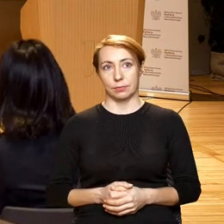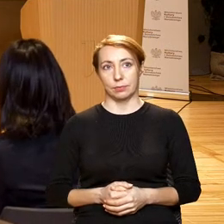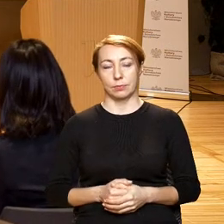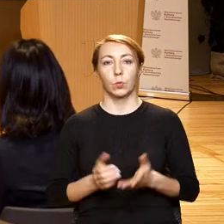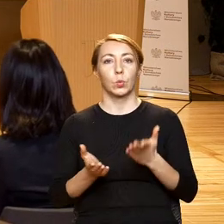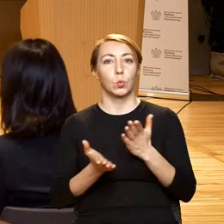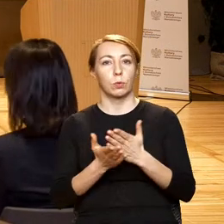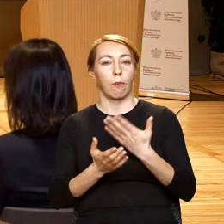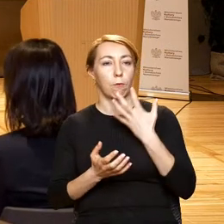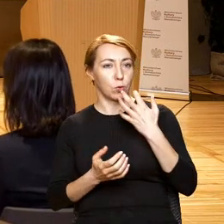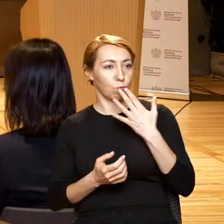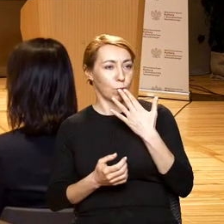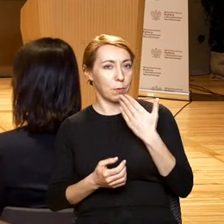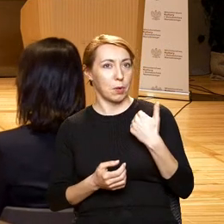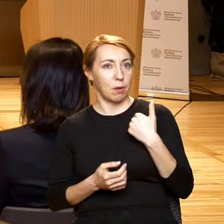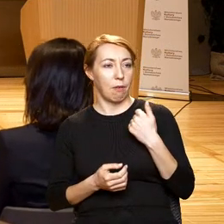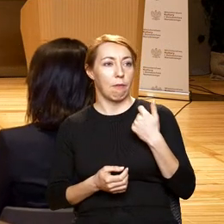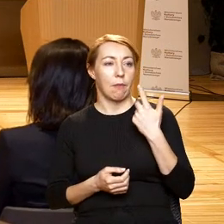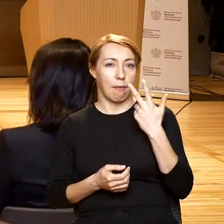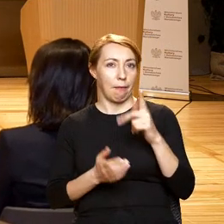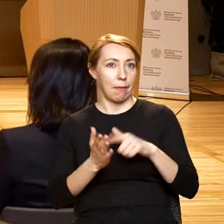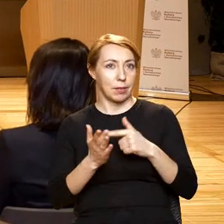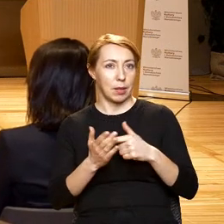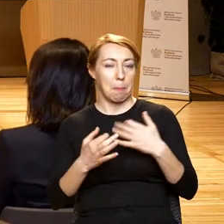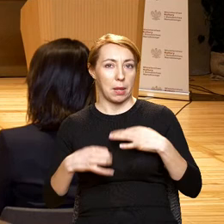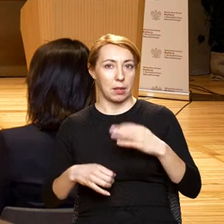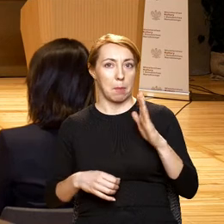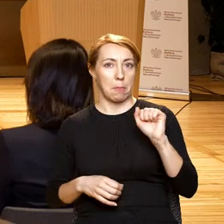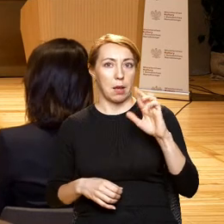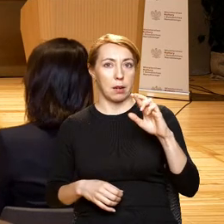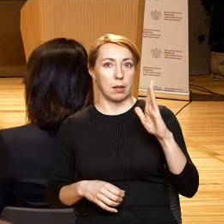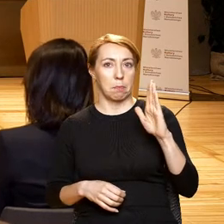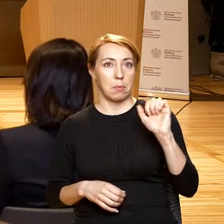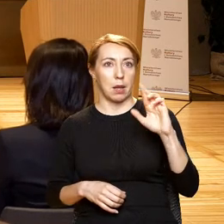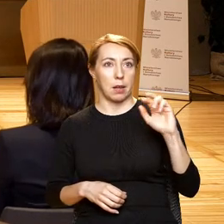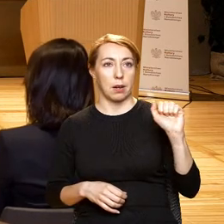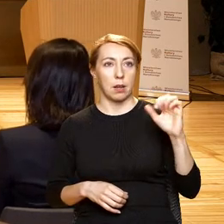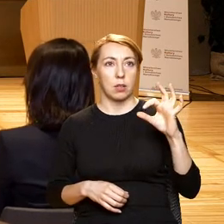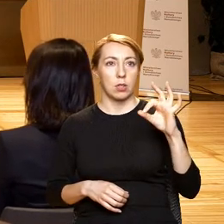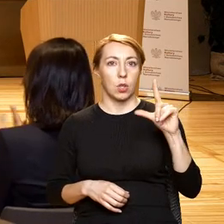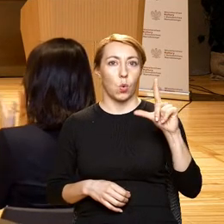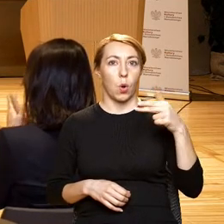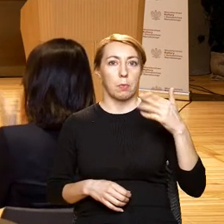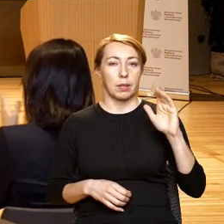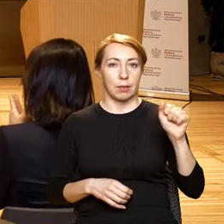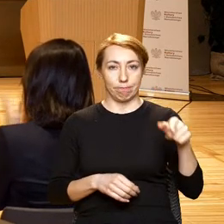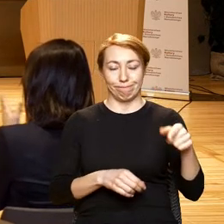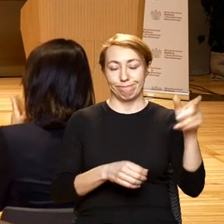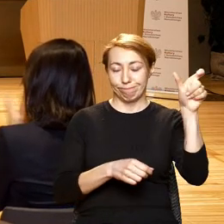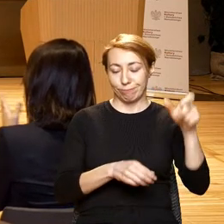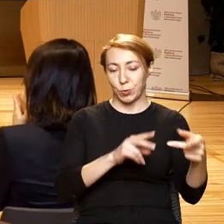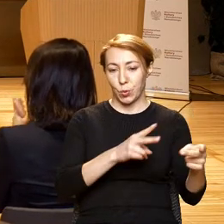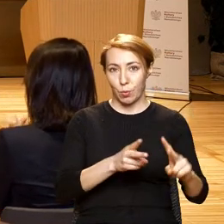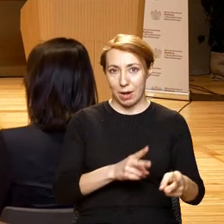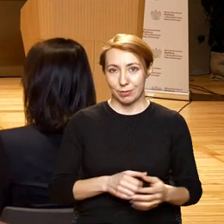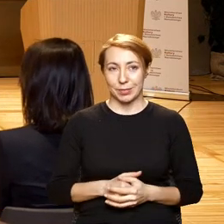Wspomniana już wielokrotnie pani Barbara Słomka, tłumaczka. To ja, dzień dobry.